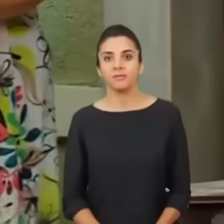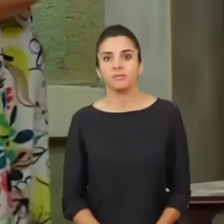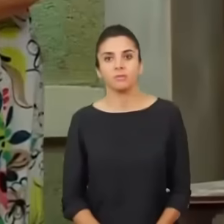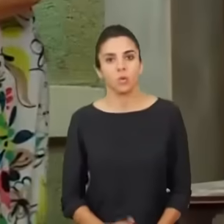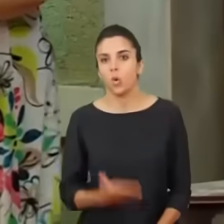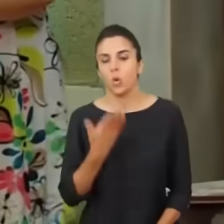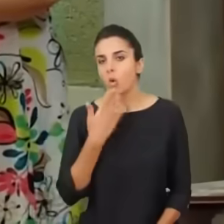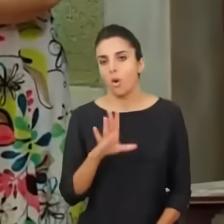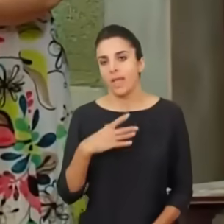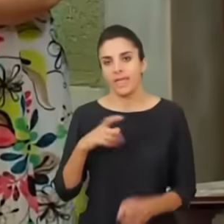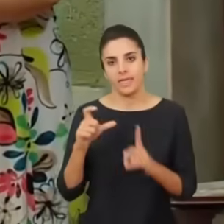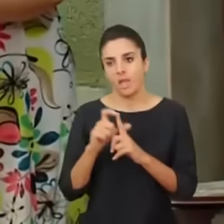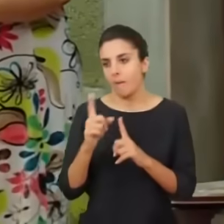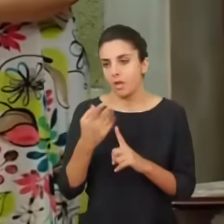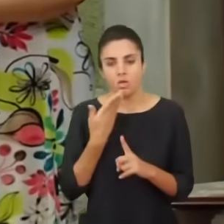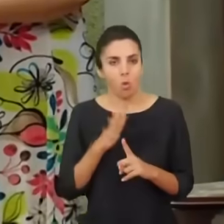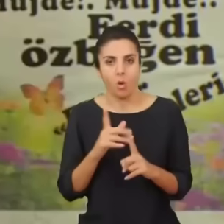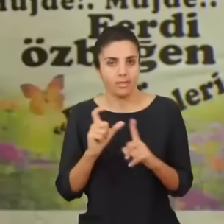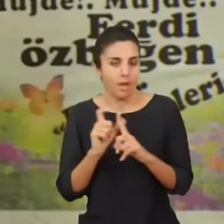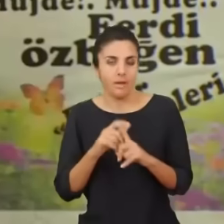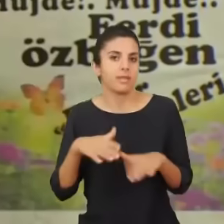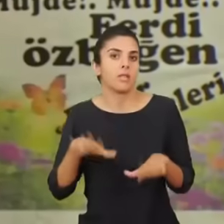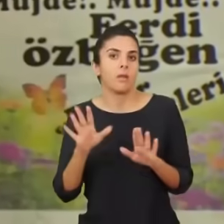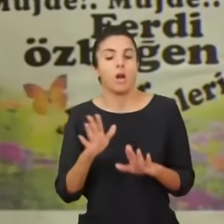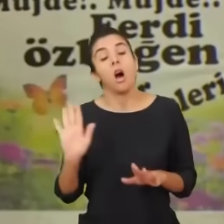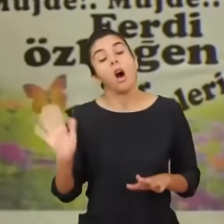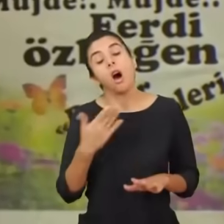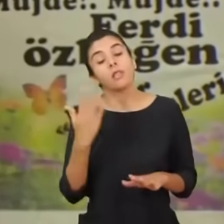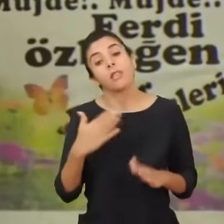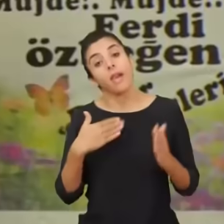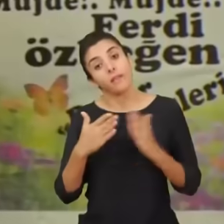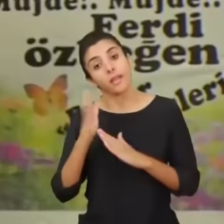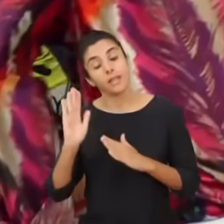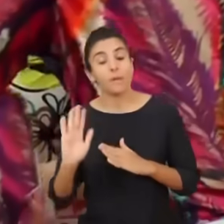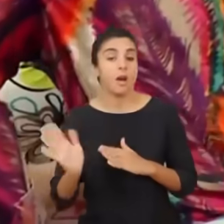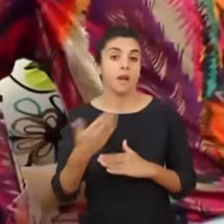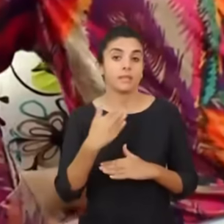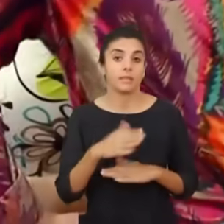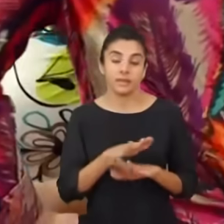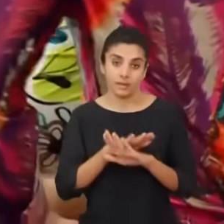Yok, damat falan yok daha ortada. Hadi Nurten'cim biz gidelim o zaman.